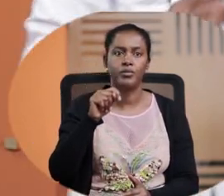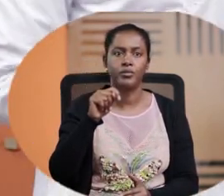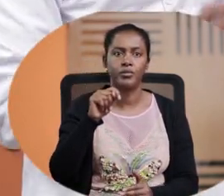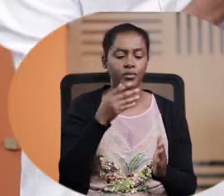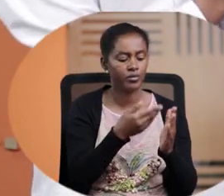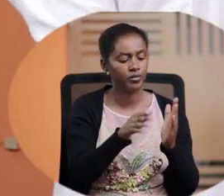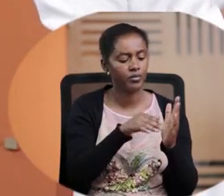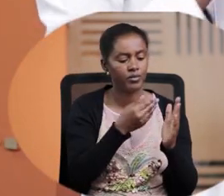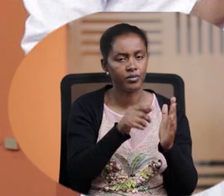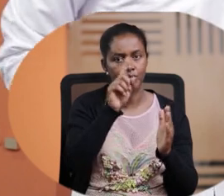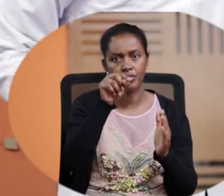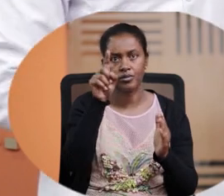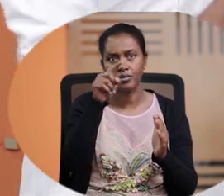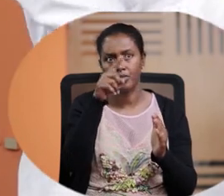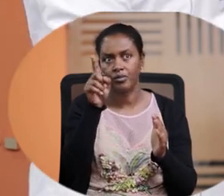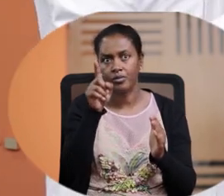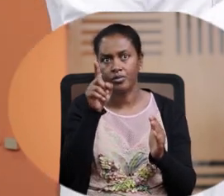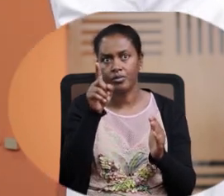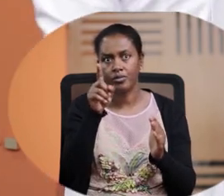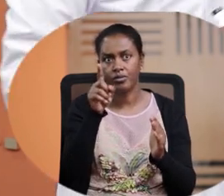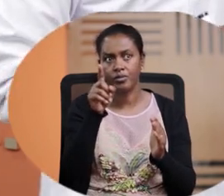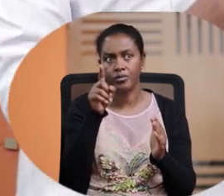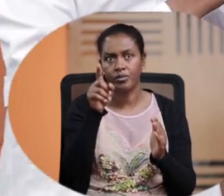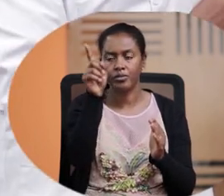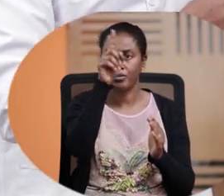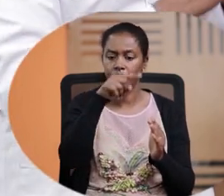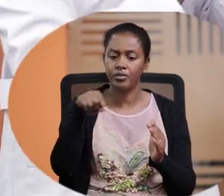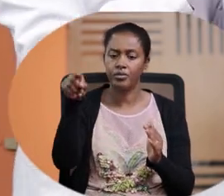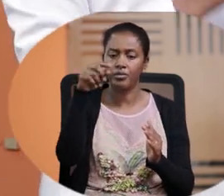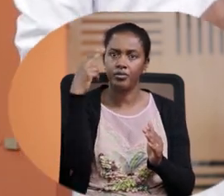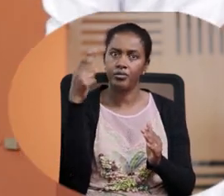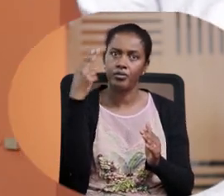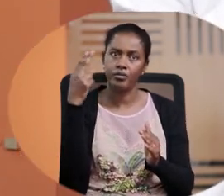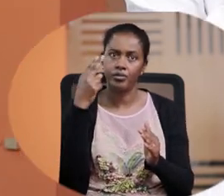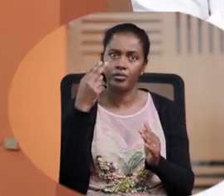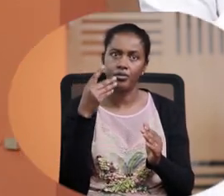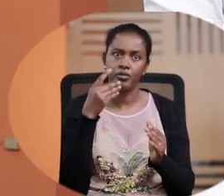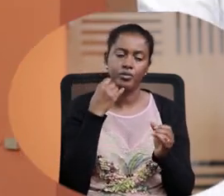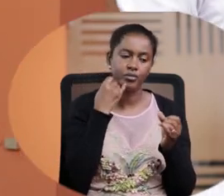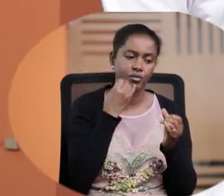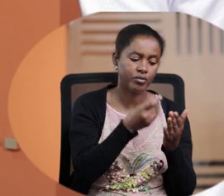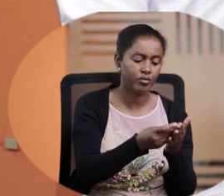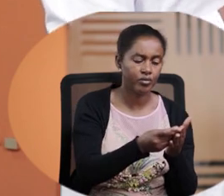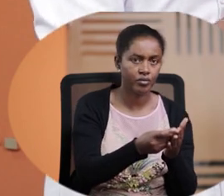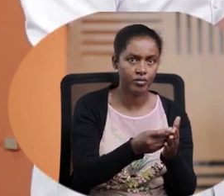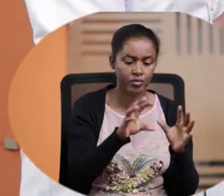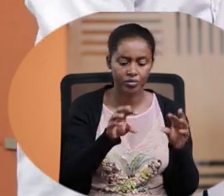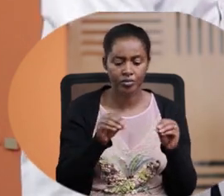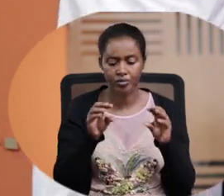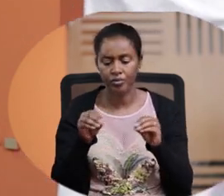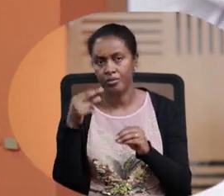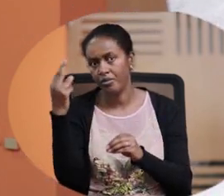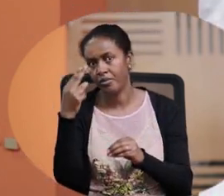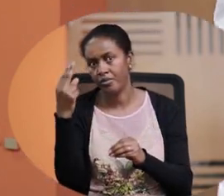charti payo kan grafi gengo ga ko jalqaba hine gengo gargara mudan data kenamif hika kenudaf grafi nu gargaro dacha grafi